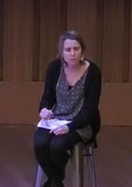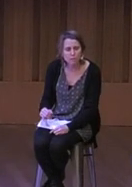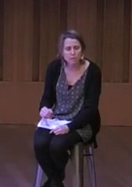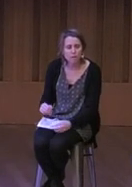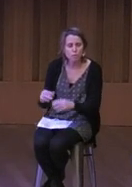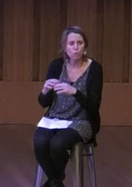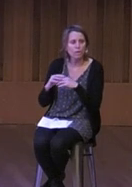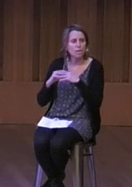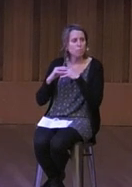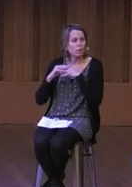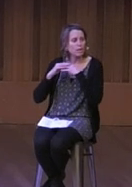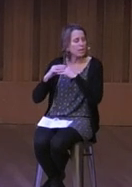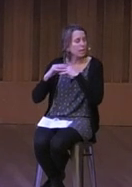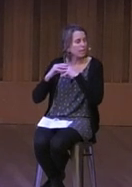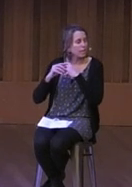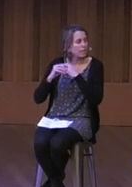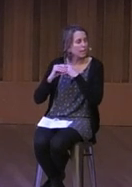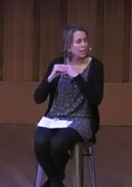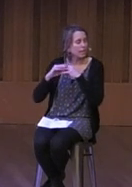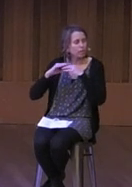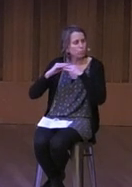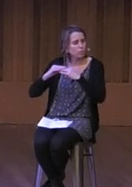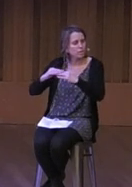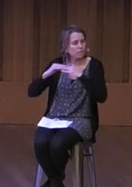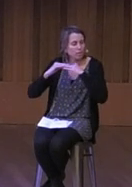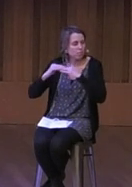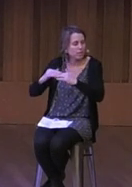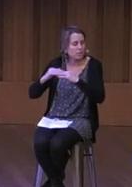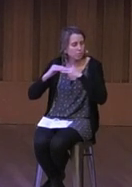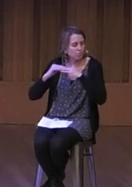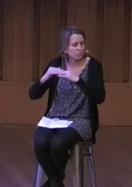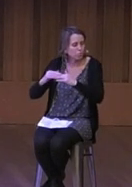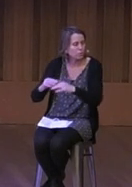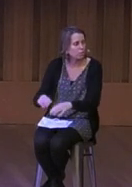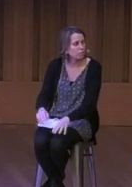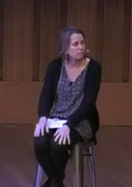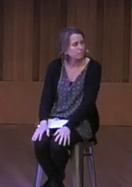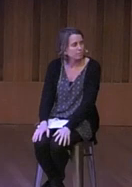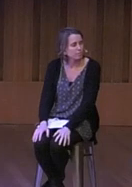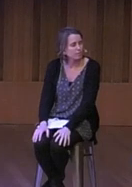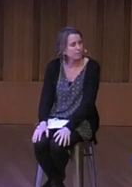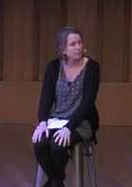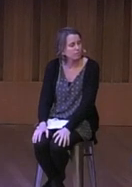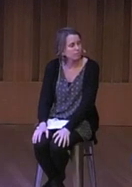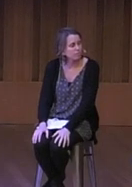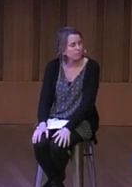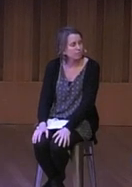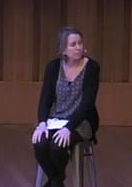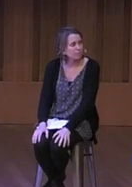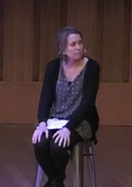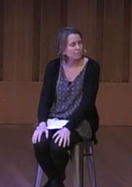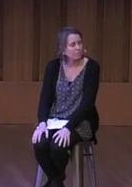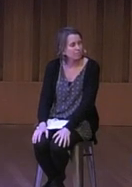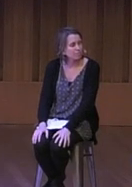Montejurra. A Montejurra. Sí. Però allà anava amb un desnivell, diguéssim, bueno, és que evidentment,